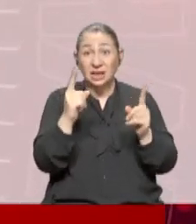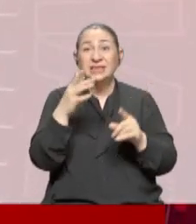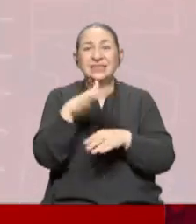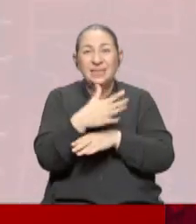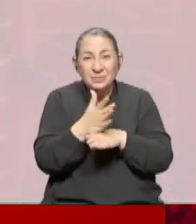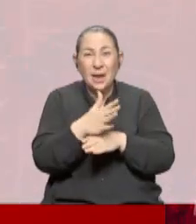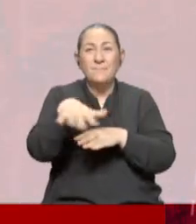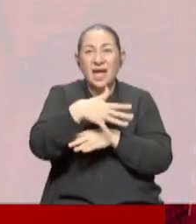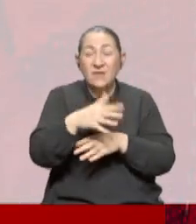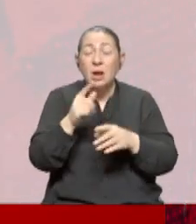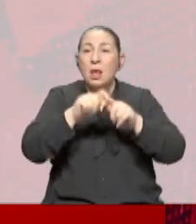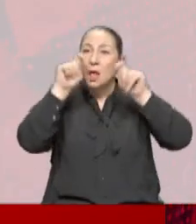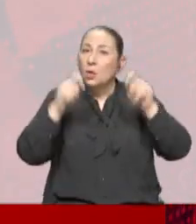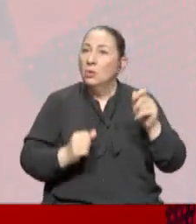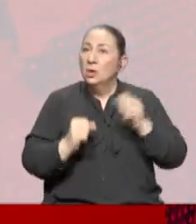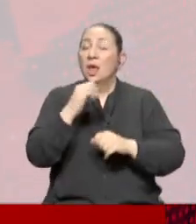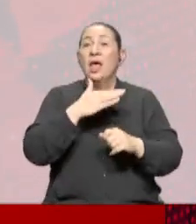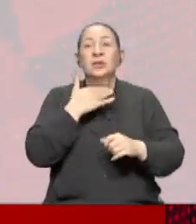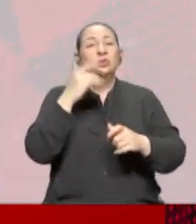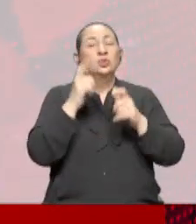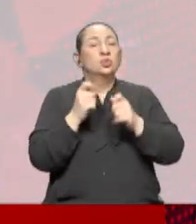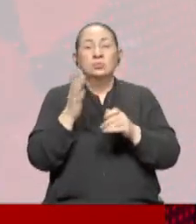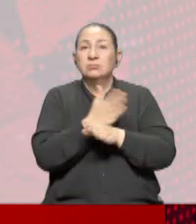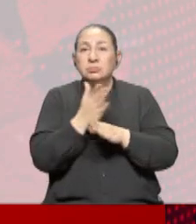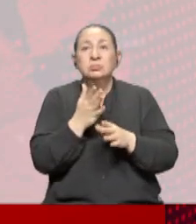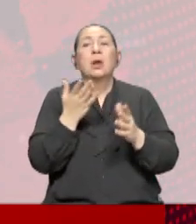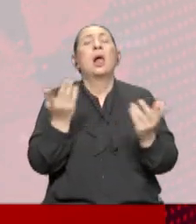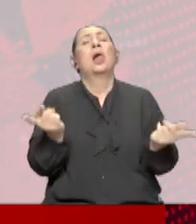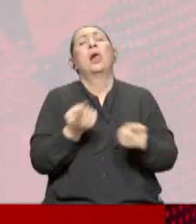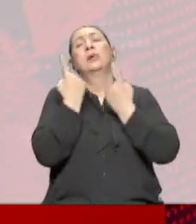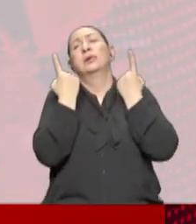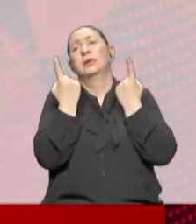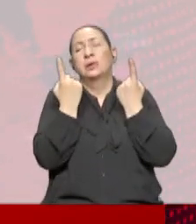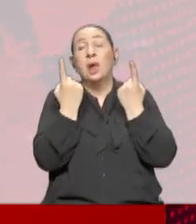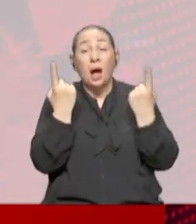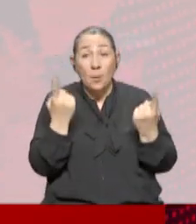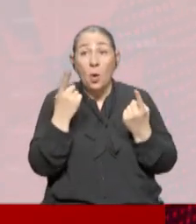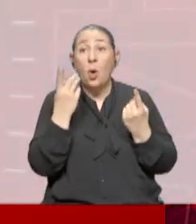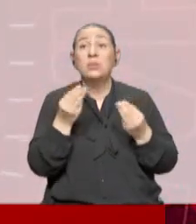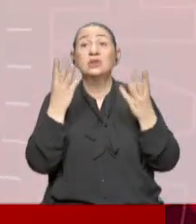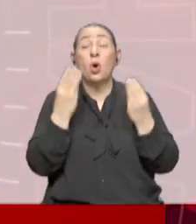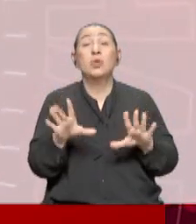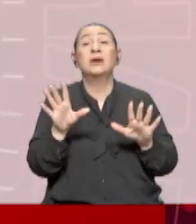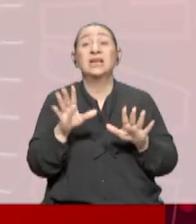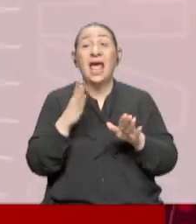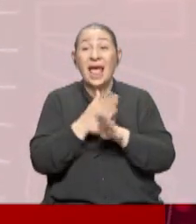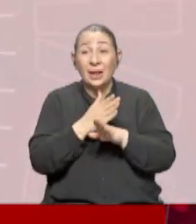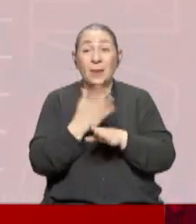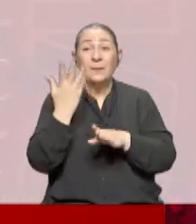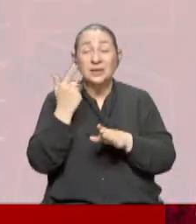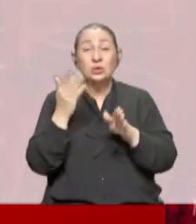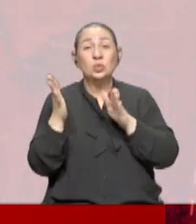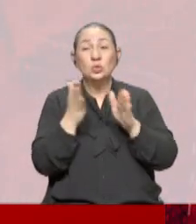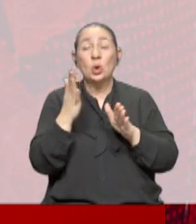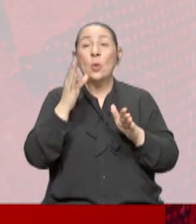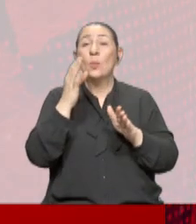sebze ve meyvede ise rekor artış var Et ve süt ürünleri zaten girmiyor dergilerinin mutfağına ama olmazsa olmaz ekmek pirinç